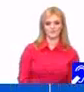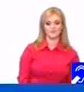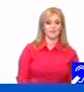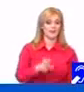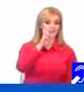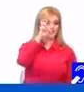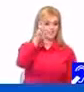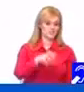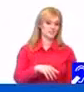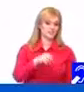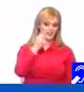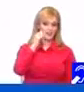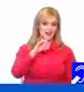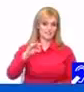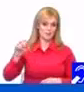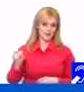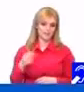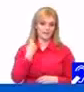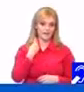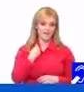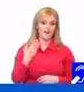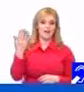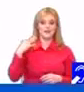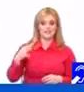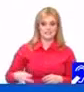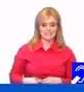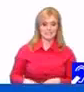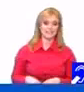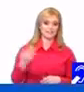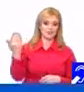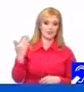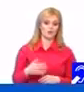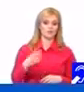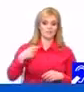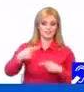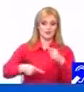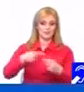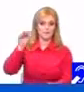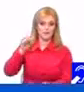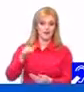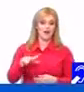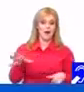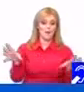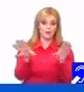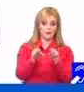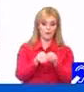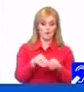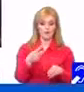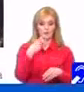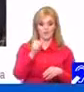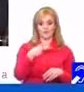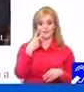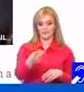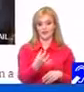Regina Elisabeta a Marii Britanii, prințul Charles de Wales, fiul lui William și strănepotul reginei, micuțul George, apar împreună pe o nouă monedă de